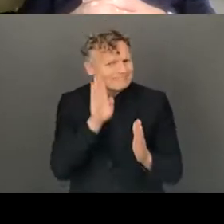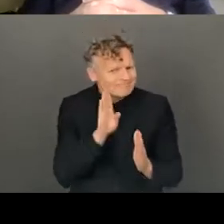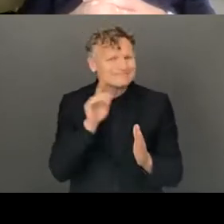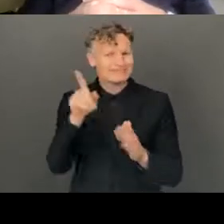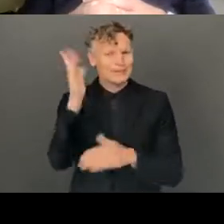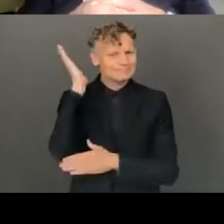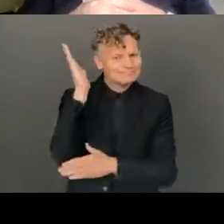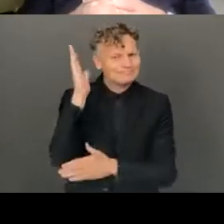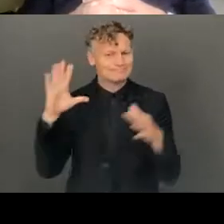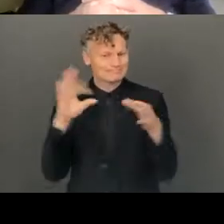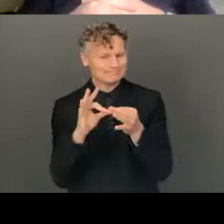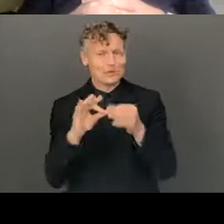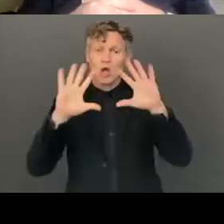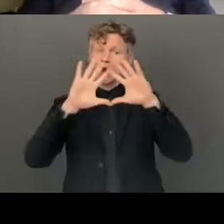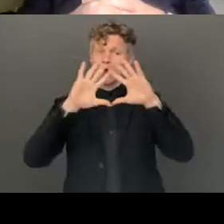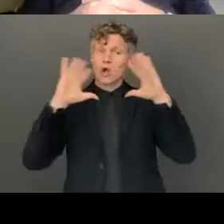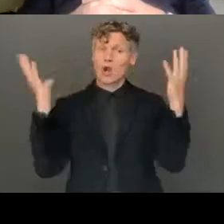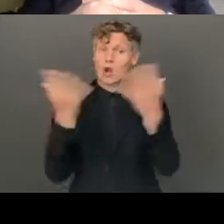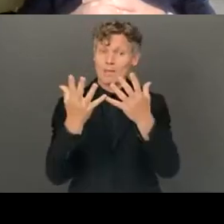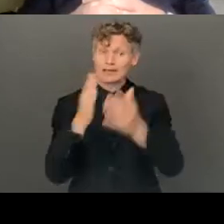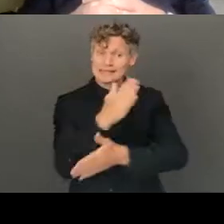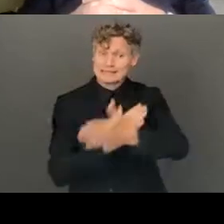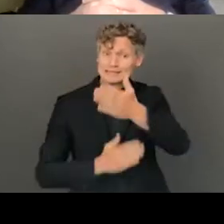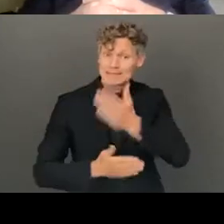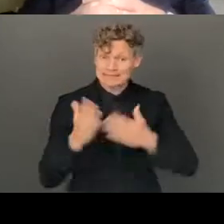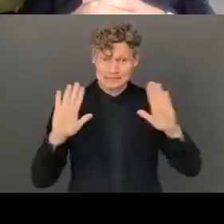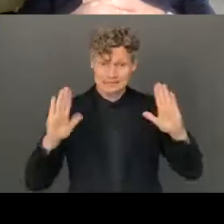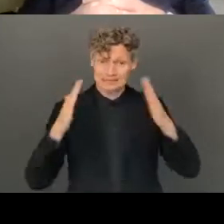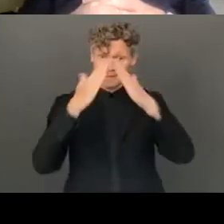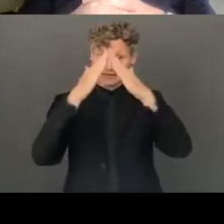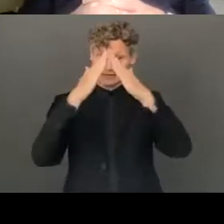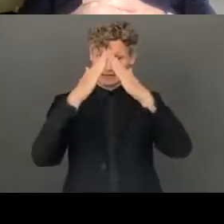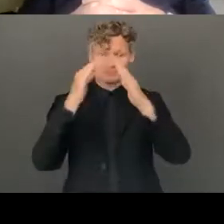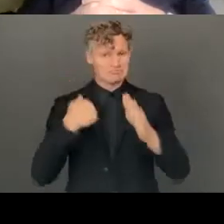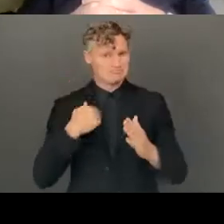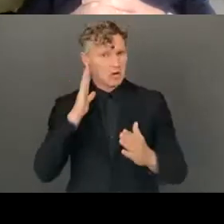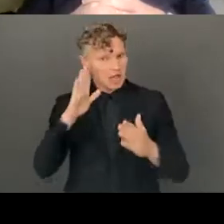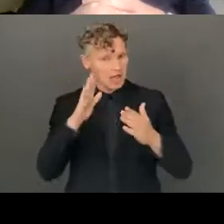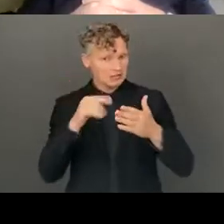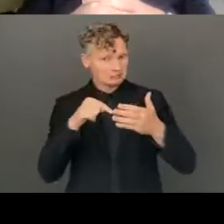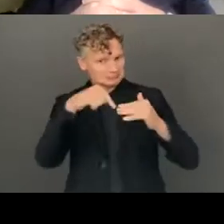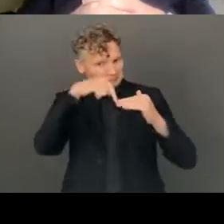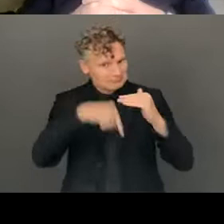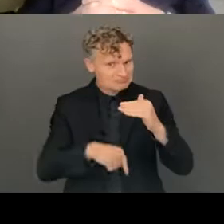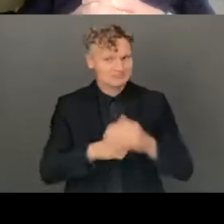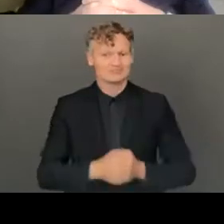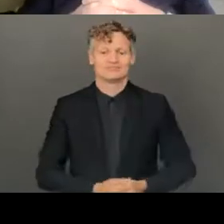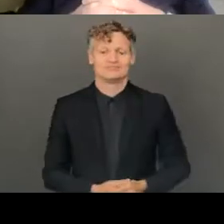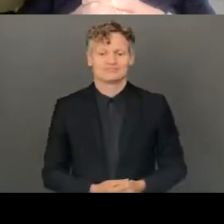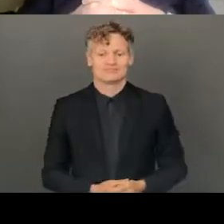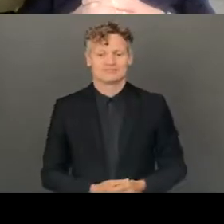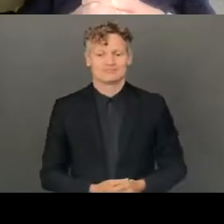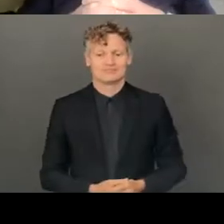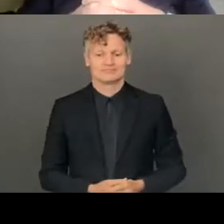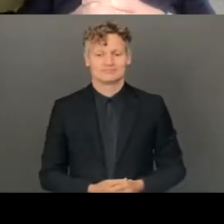sommet handicap global. Je vais commencer par vous dire que la pandémie a souligné